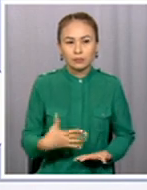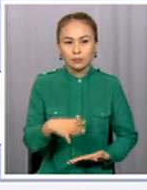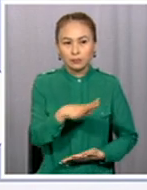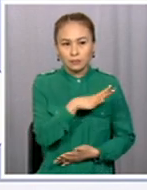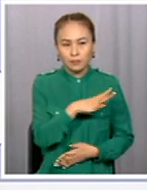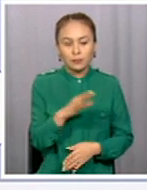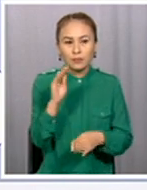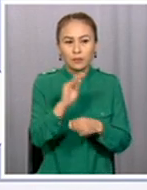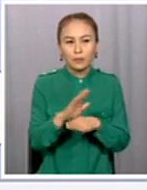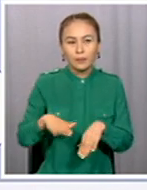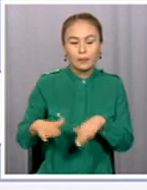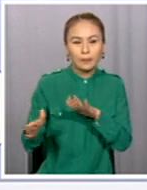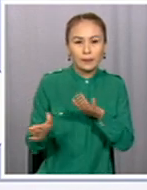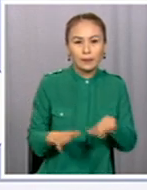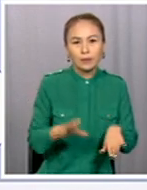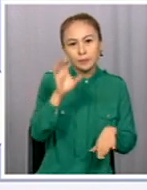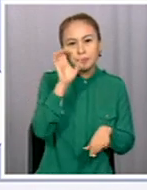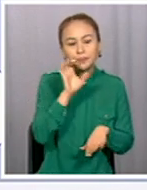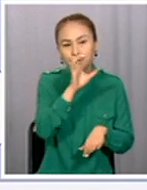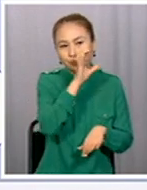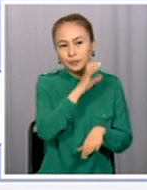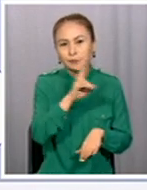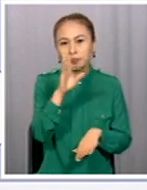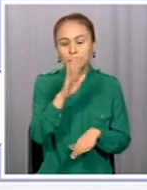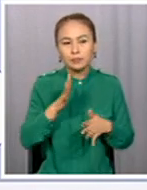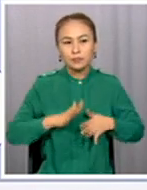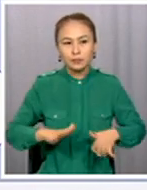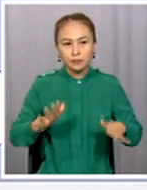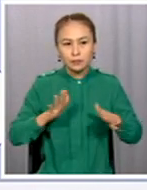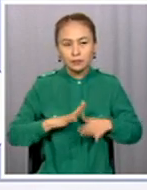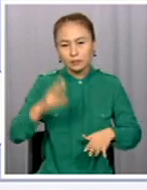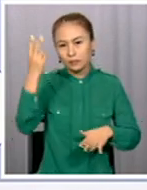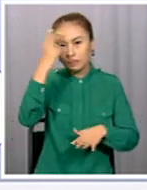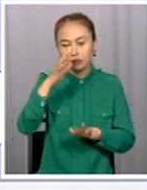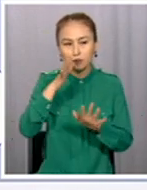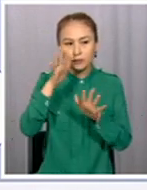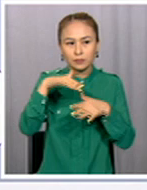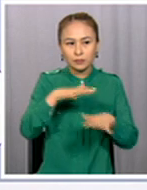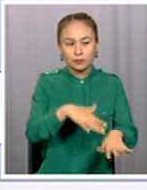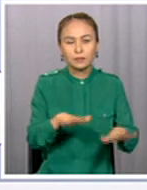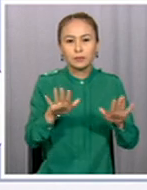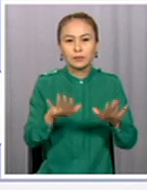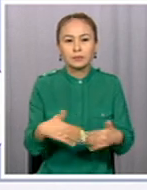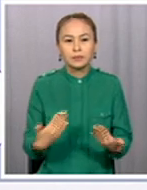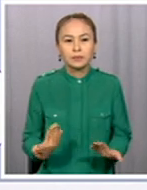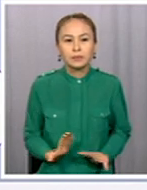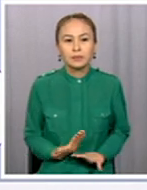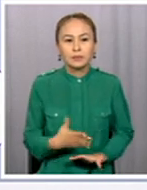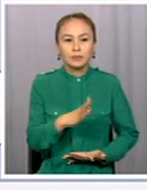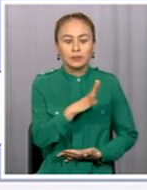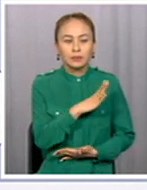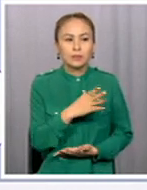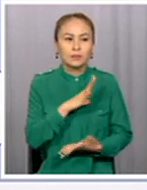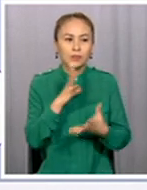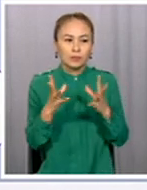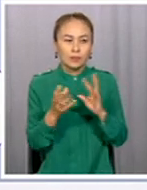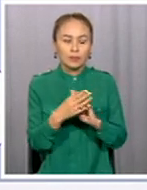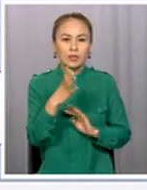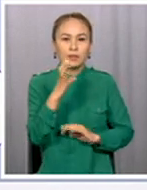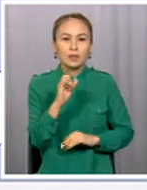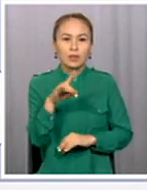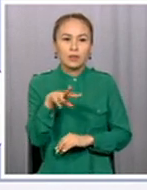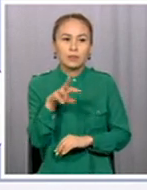Кейін олар солтүстік Кавказ бен Қара теңіздің солтүстік аймағын қоныстанады. Сөйтіп сарматтар